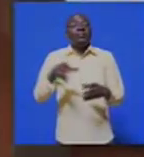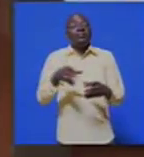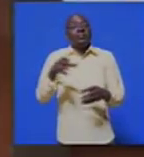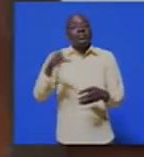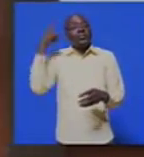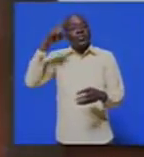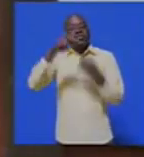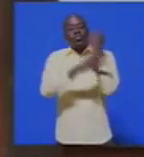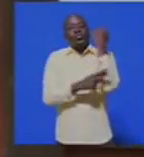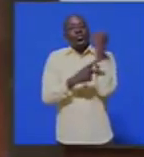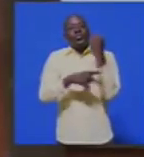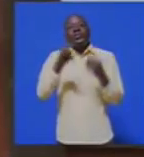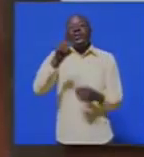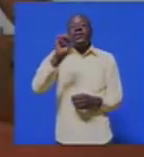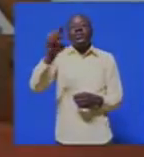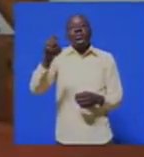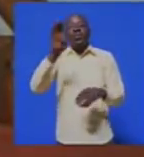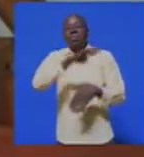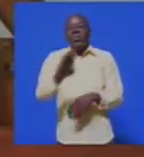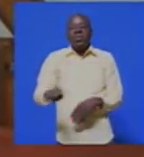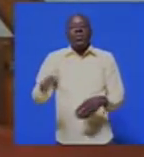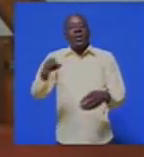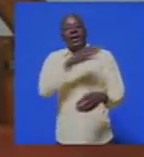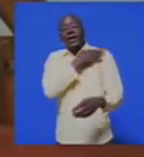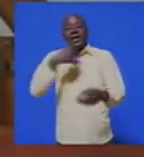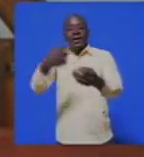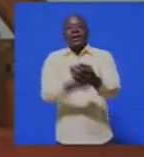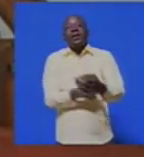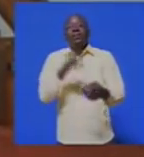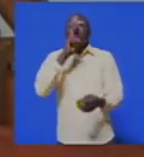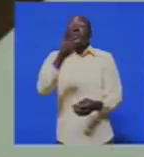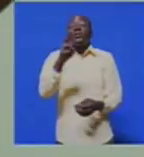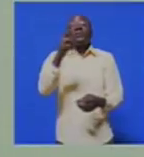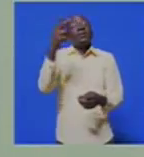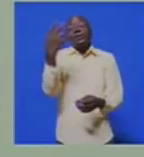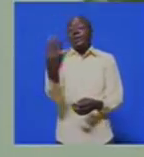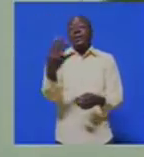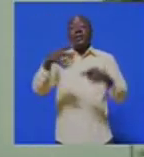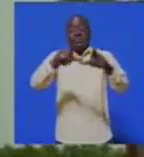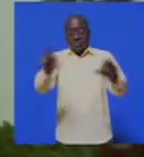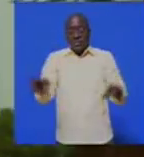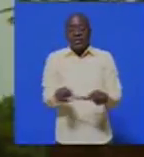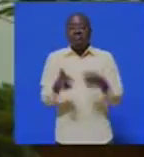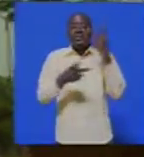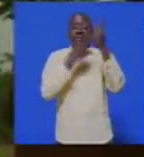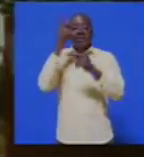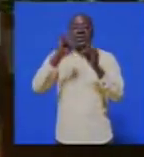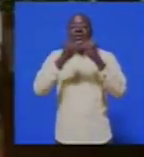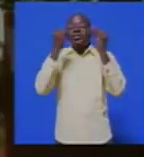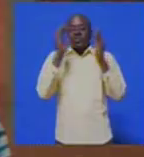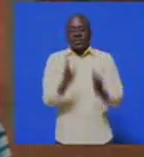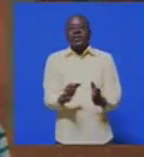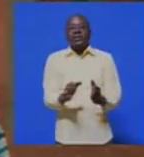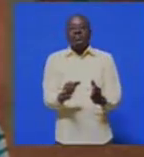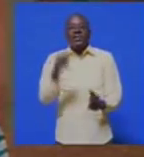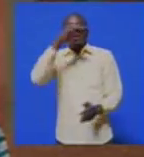Koudougou, Dédougou, Bobo-Dioulasso et Gawa sont les quatre localités qui ont reçu la visite des journalistes. La mission